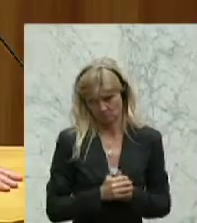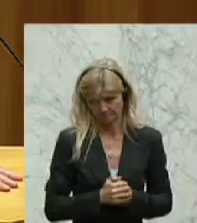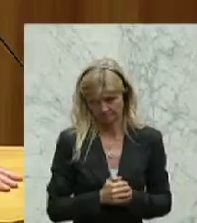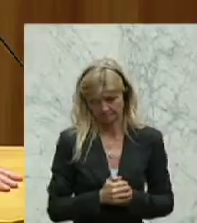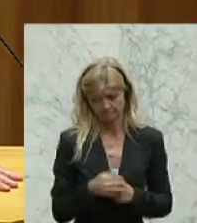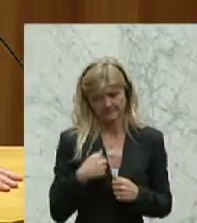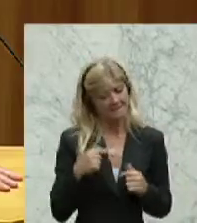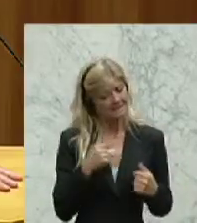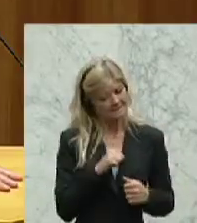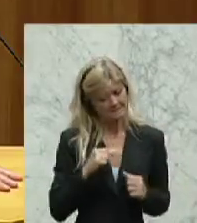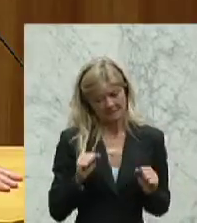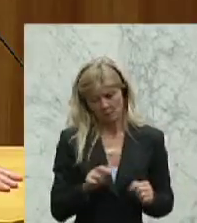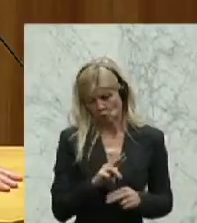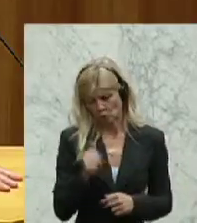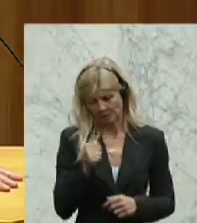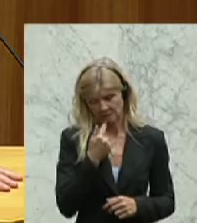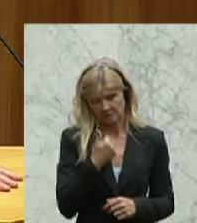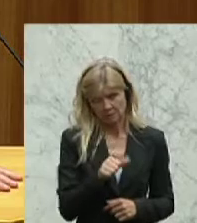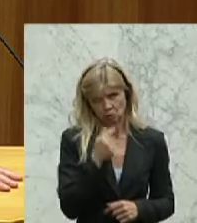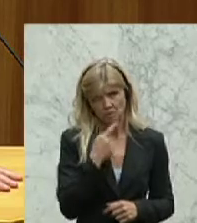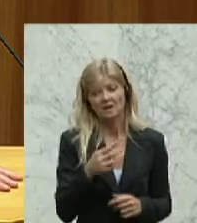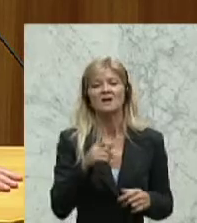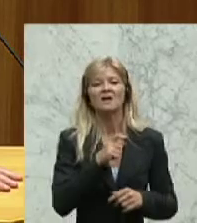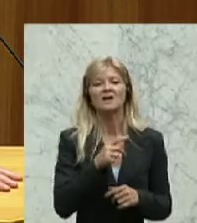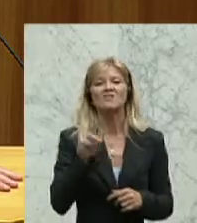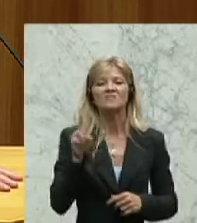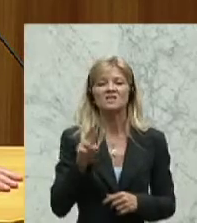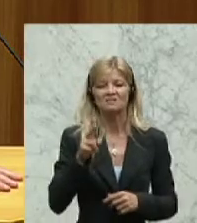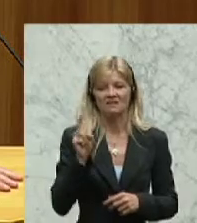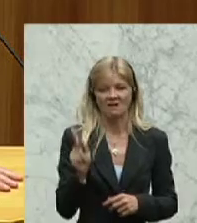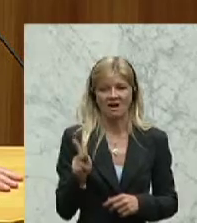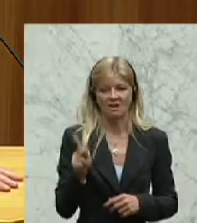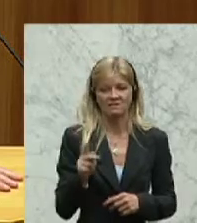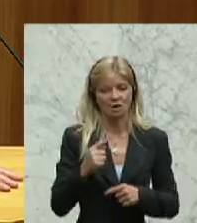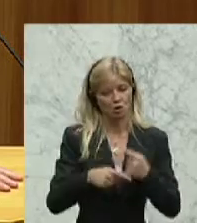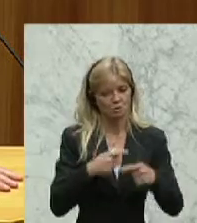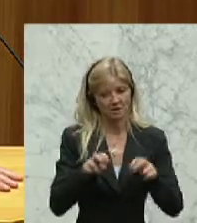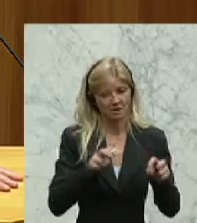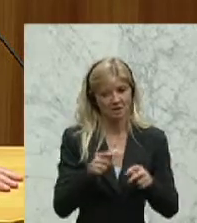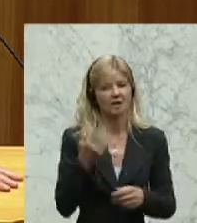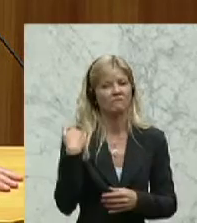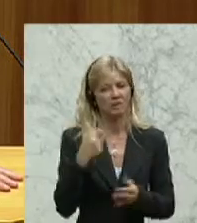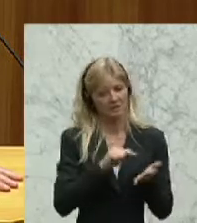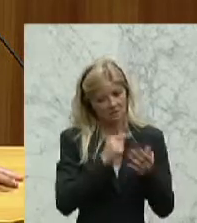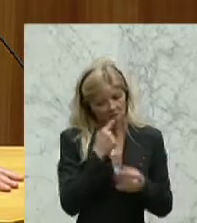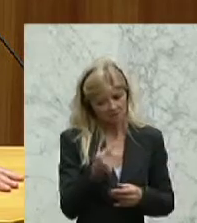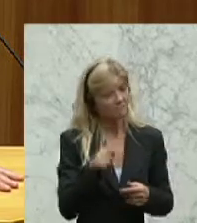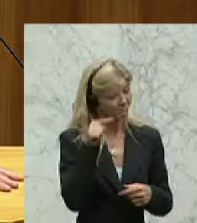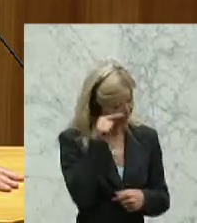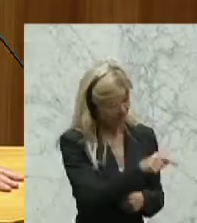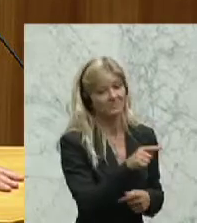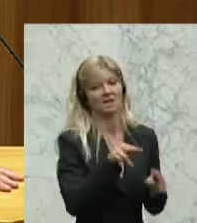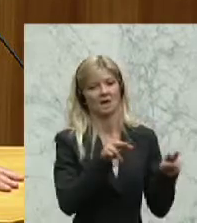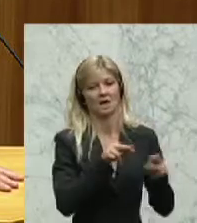der herr vizekanzler spindelegger hat auf das regierungsprogramm verwiesen und auf strukturreformen hin ebenfalls